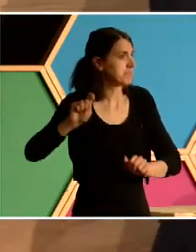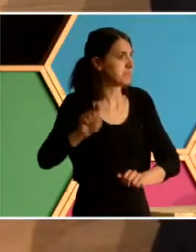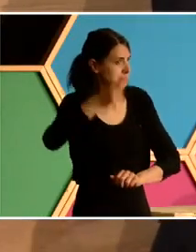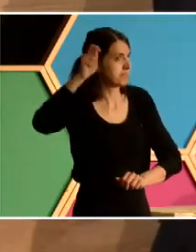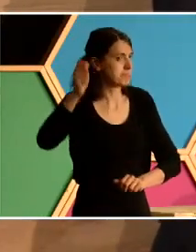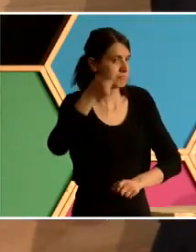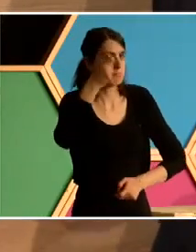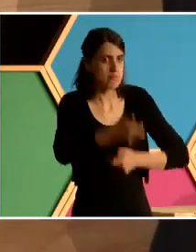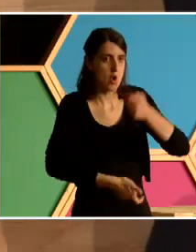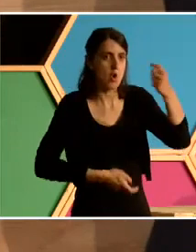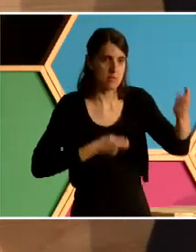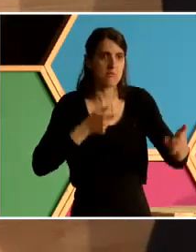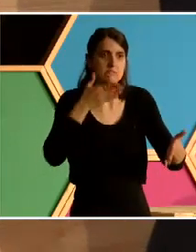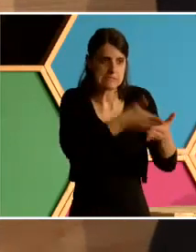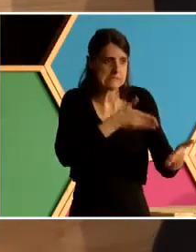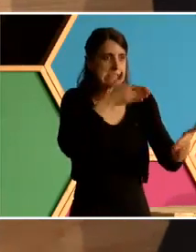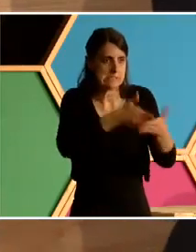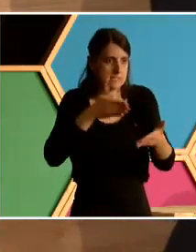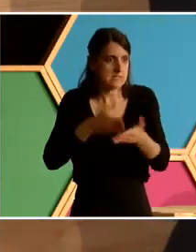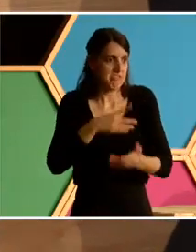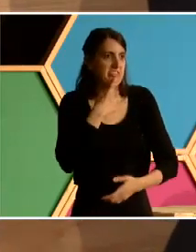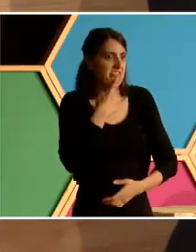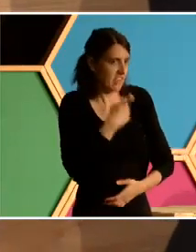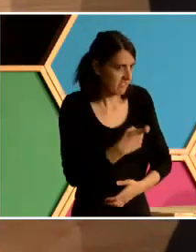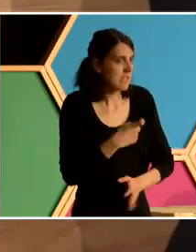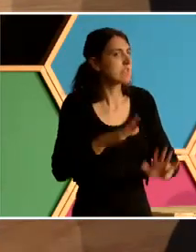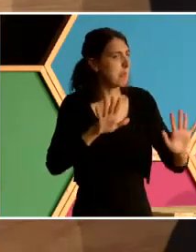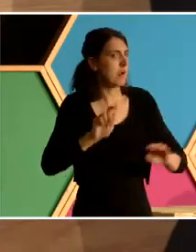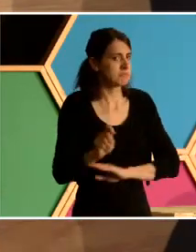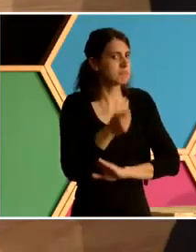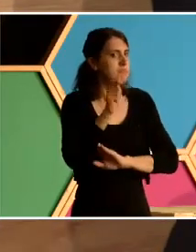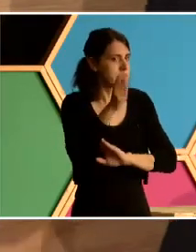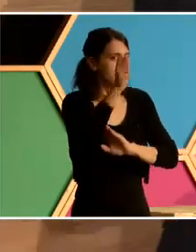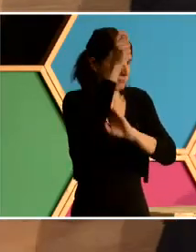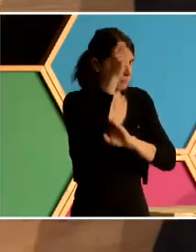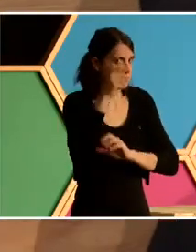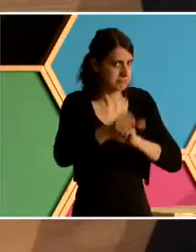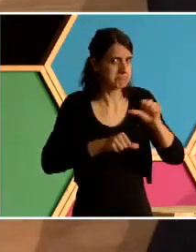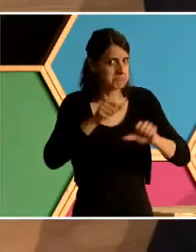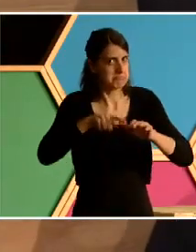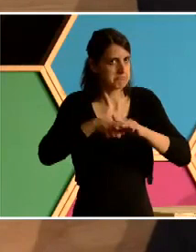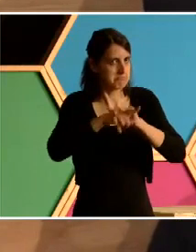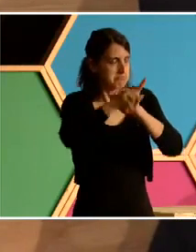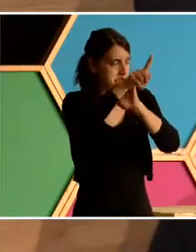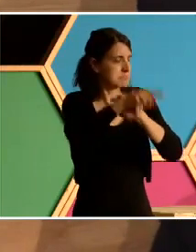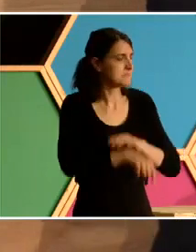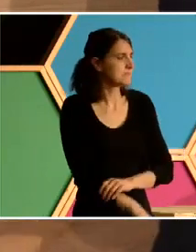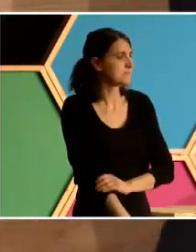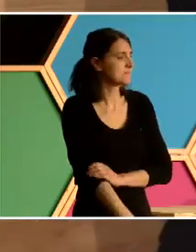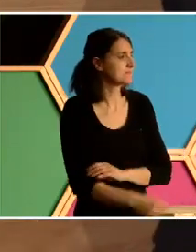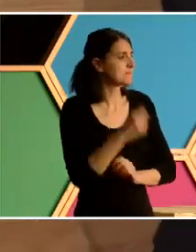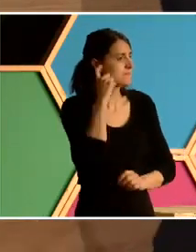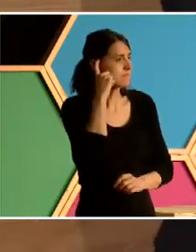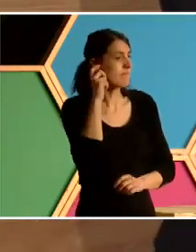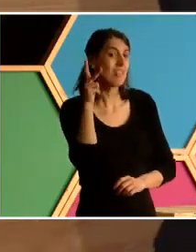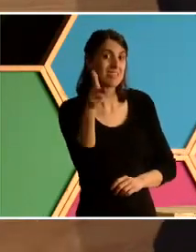mica, amb moltes dificultats, amb molt patiment per part de la gent, però que relativament ha anat progressant. Des del punt de vista dels drets socials,